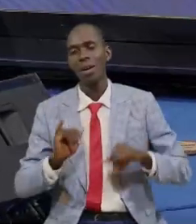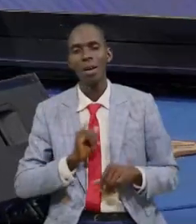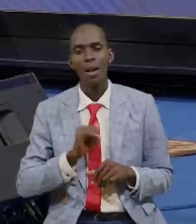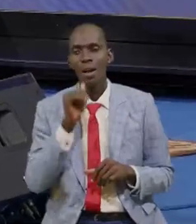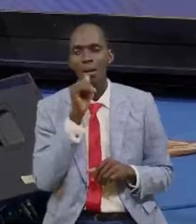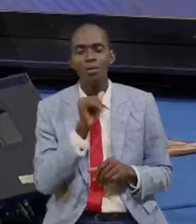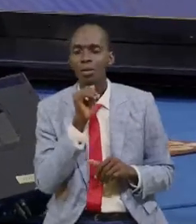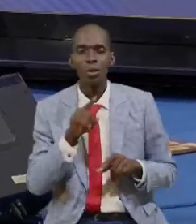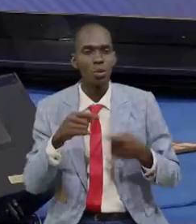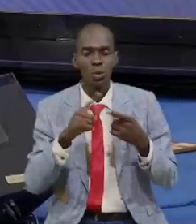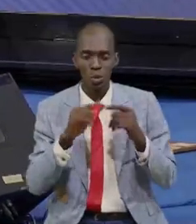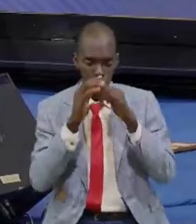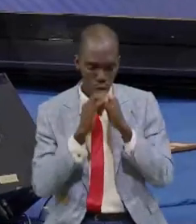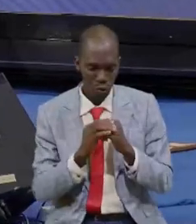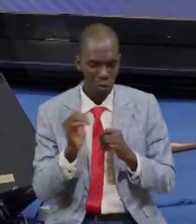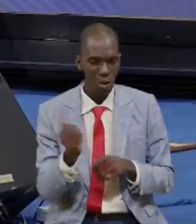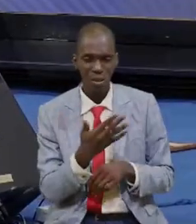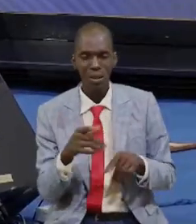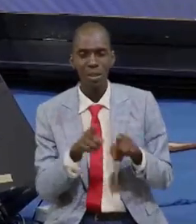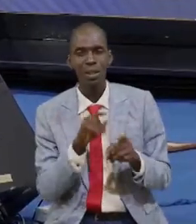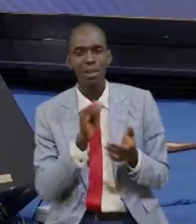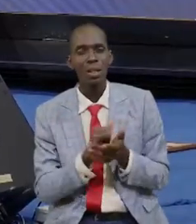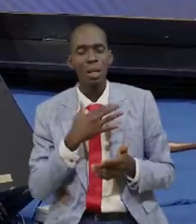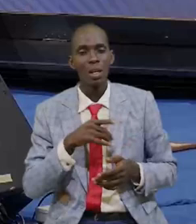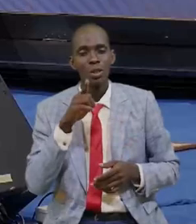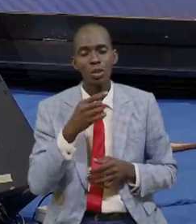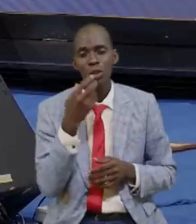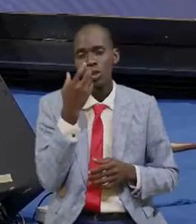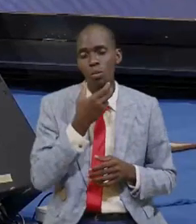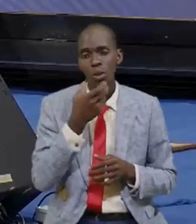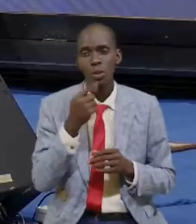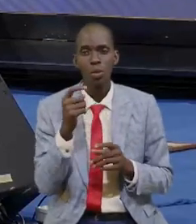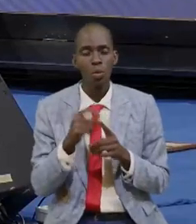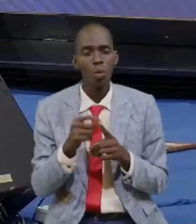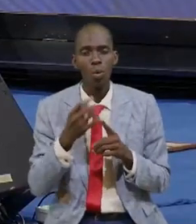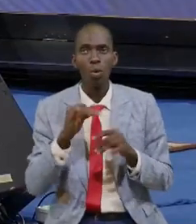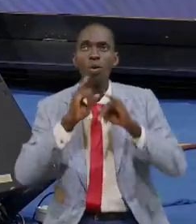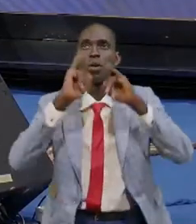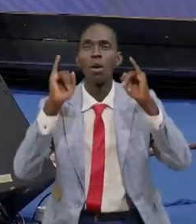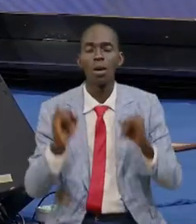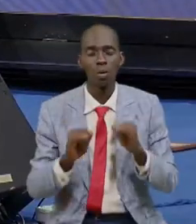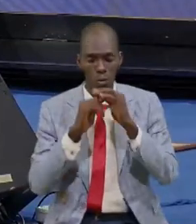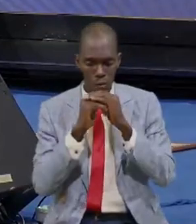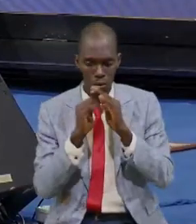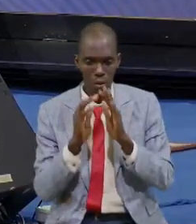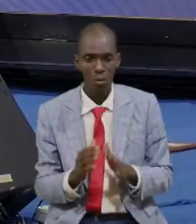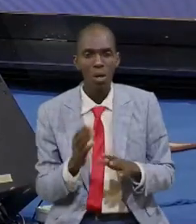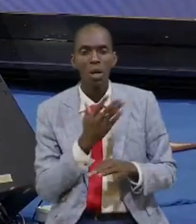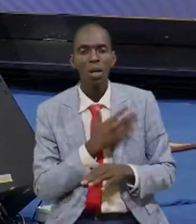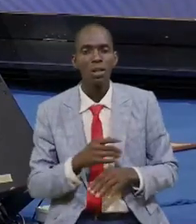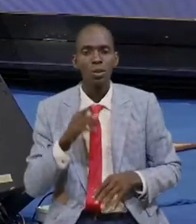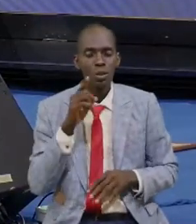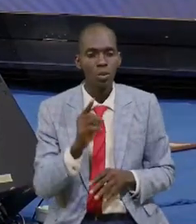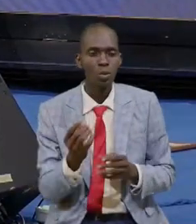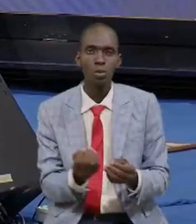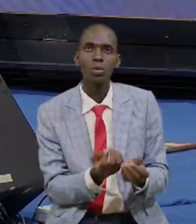ceci c'est la comédie, je ne vais rien adorer de cette manière. Et tu parles la langue des idolâtres et